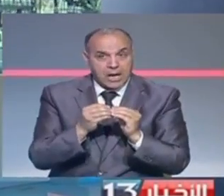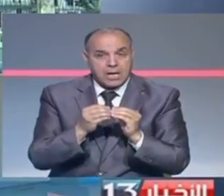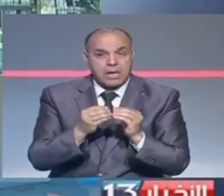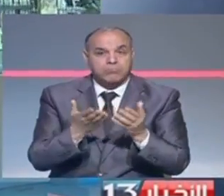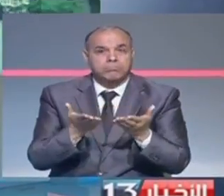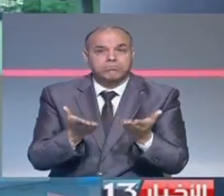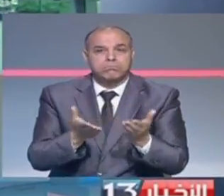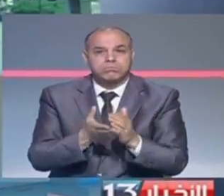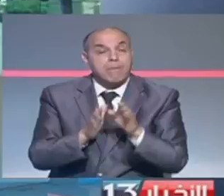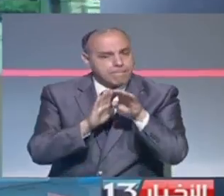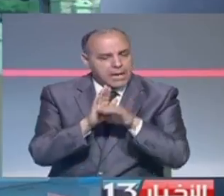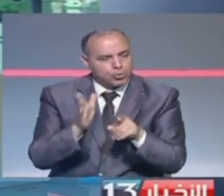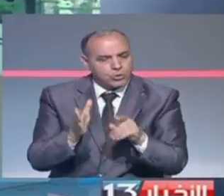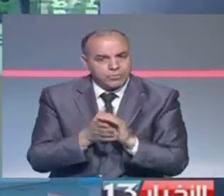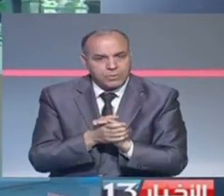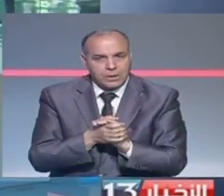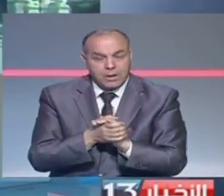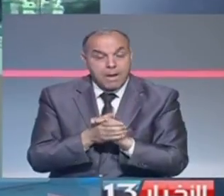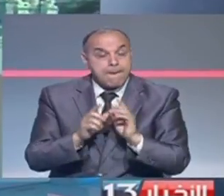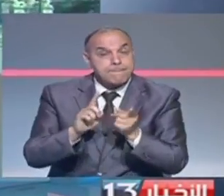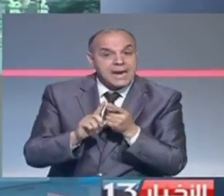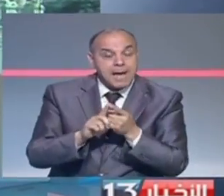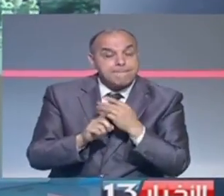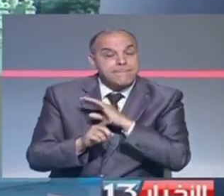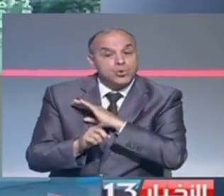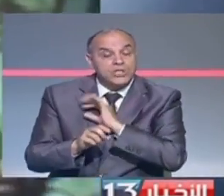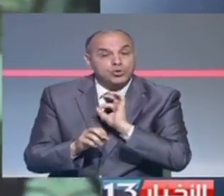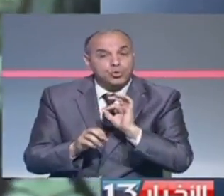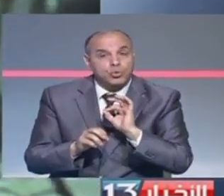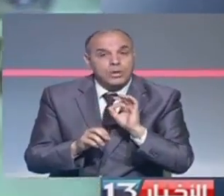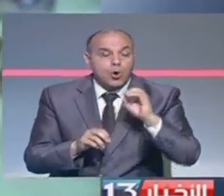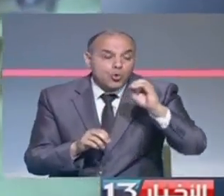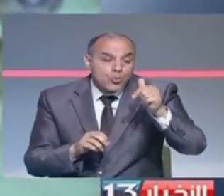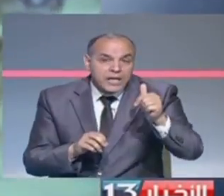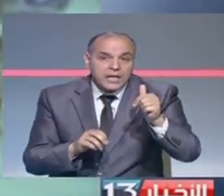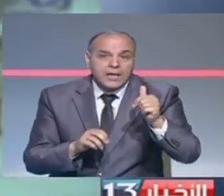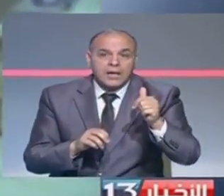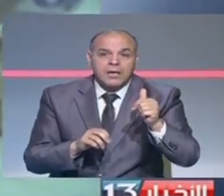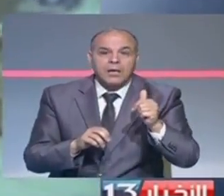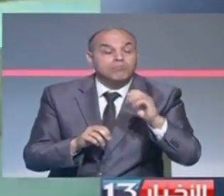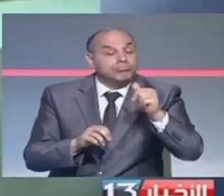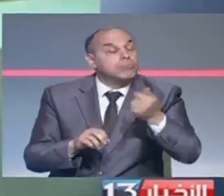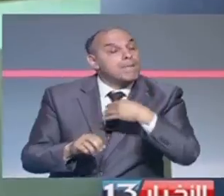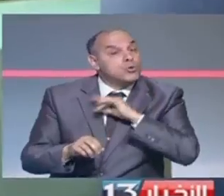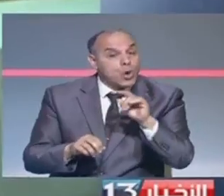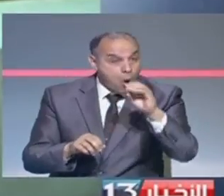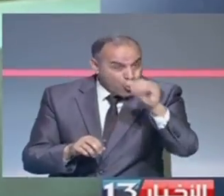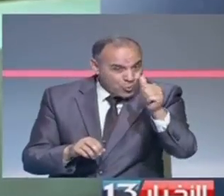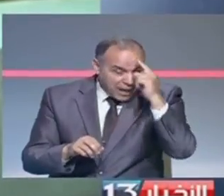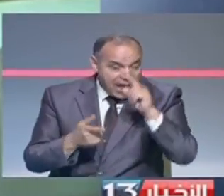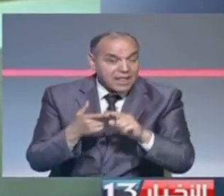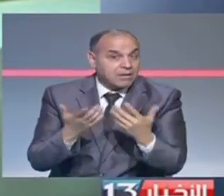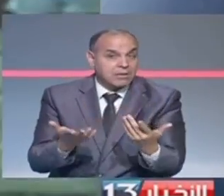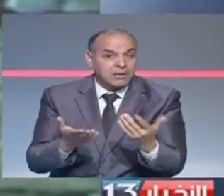ان مسؤوليتنا ومن اهم المسؤوليه الرقميه والاستثمار في الرقم لانه قلنا